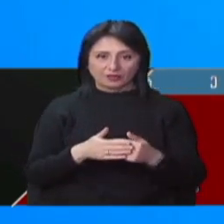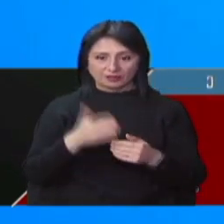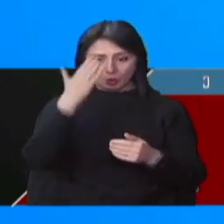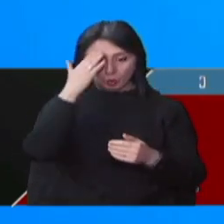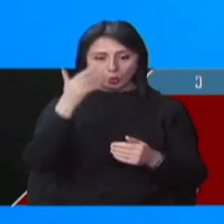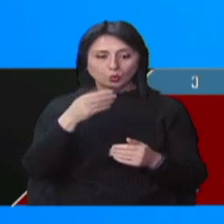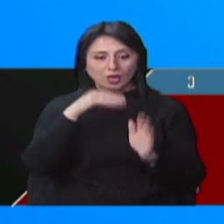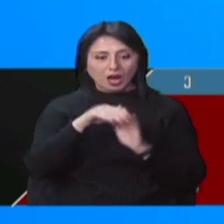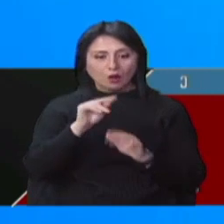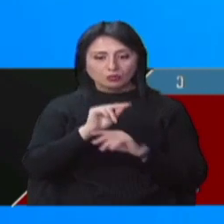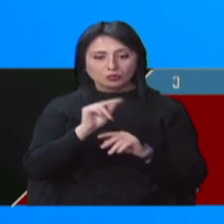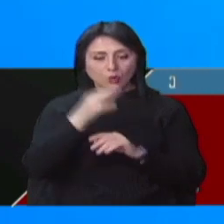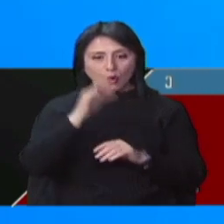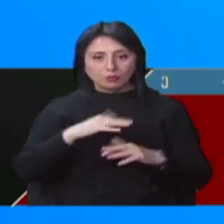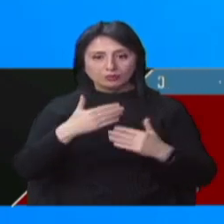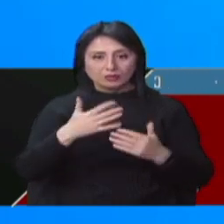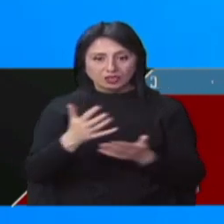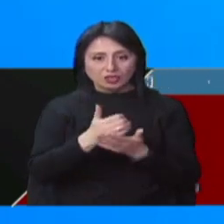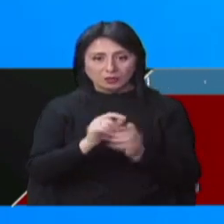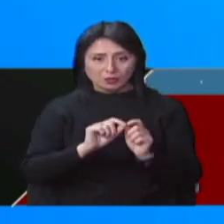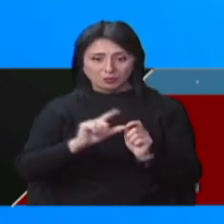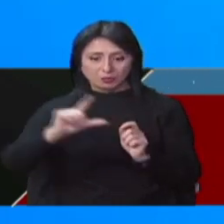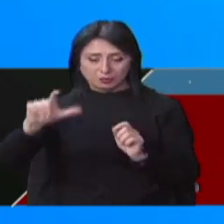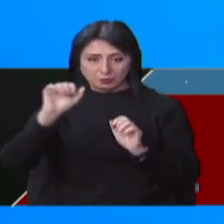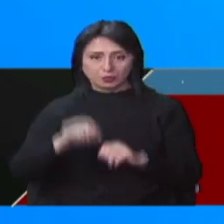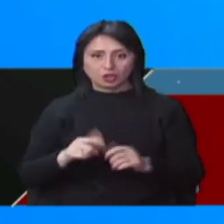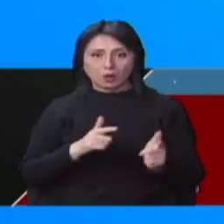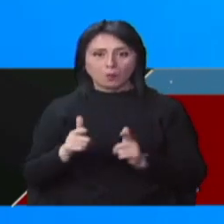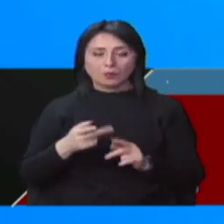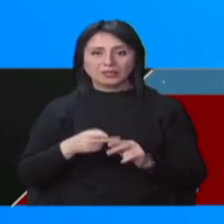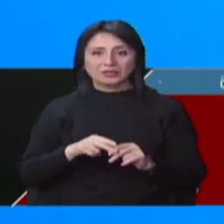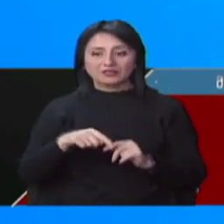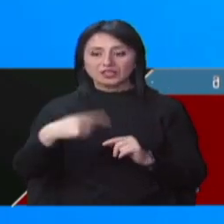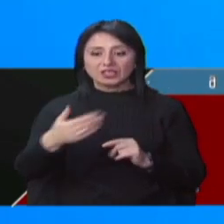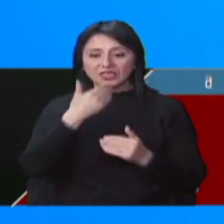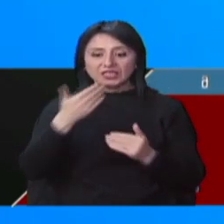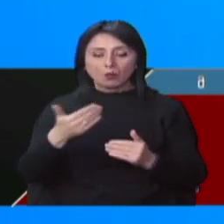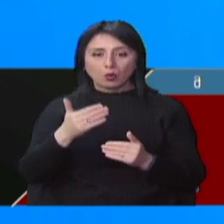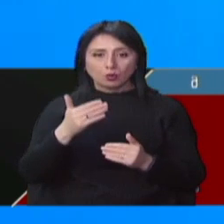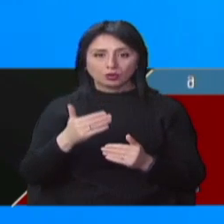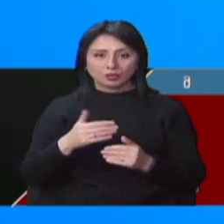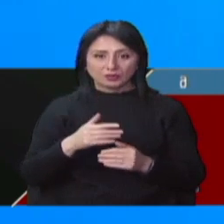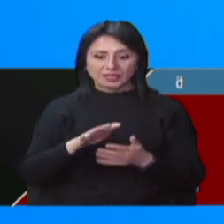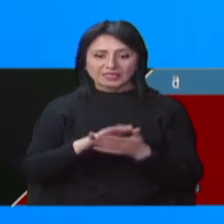უნარების გაუმჯობესება, გარკვეული გამოცდილების დაგროვება და მომზადება იმისთვის, რომ საბოლოოდ უკვე